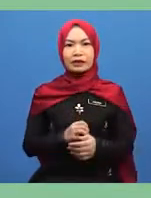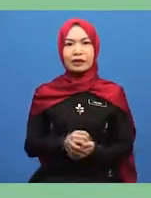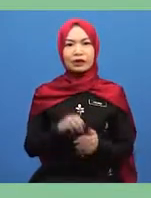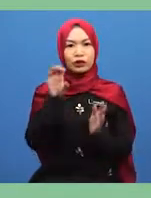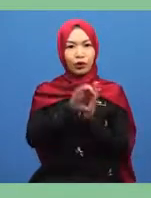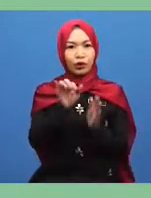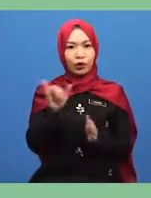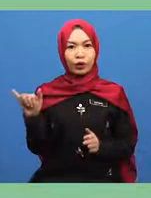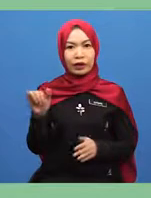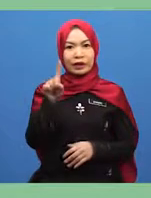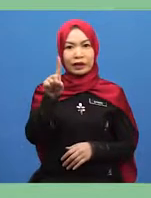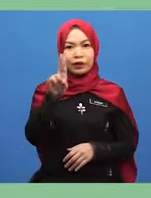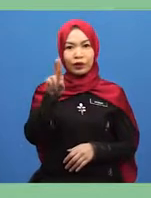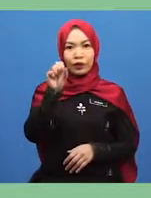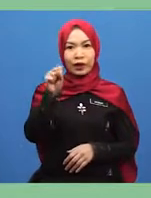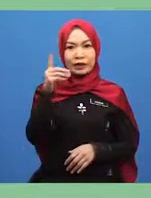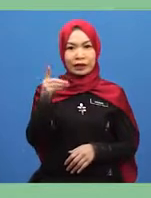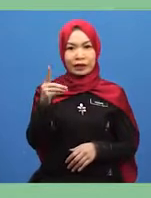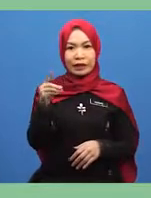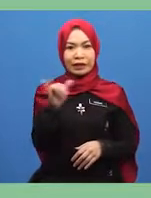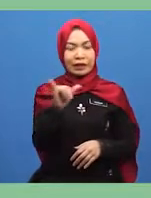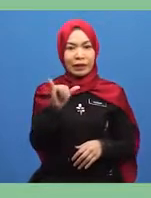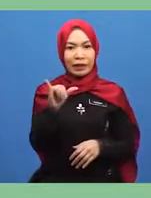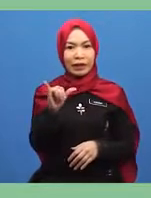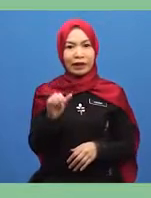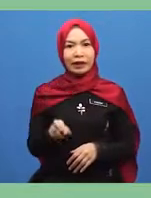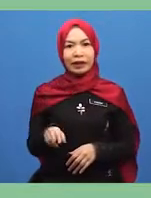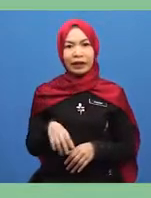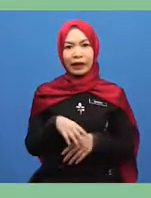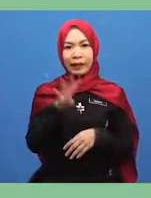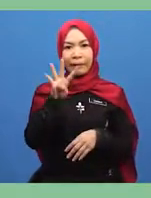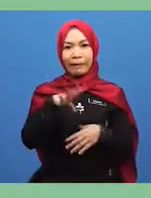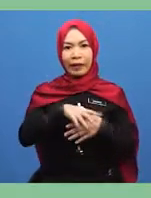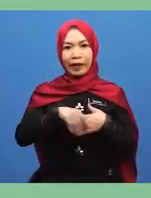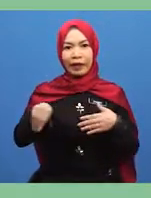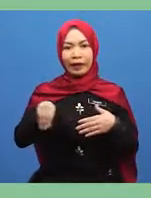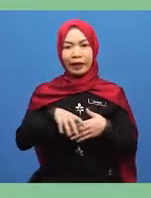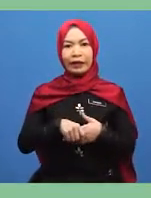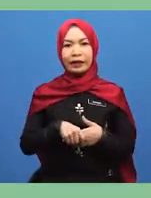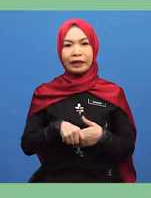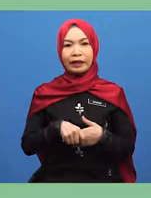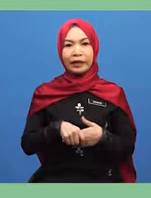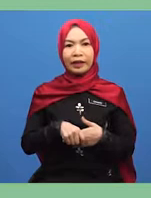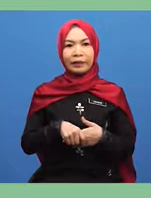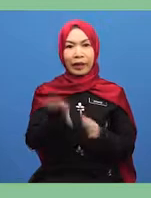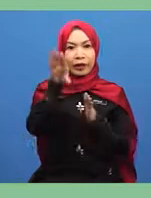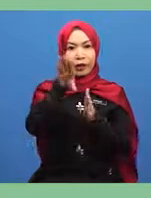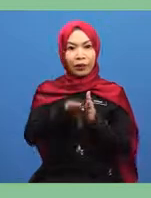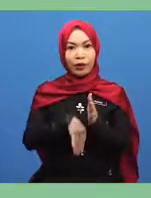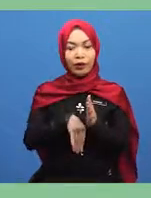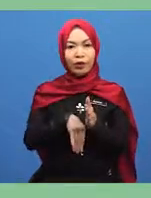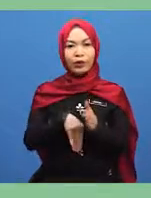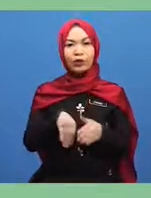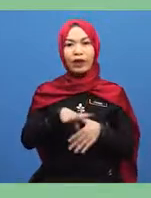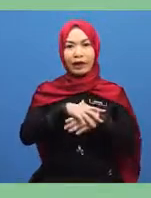pertukar menjadi 1 USD sama dengan RM3. Ini bermakna kurang ringgit Malaysia